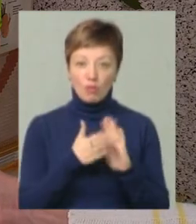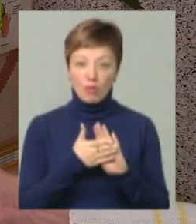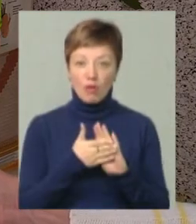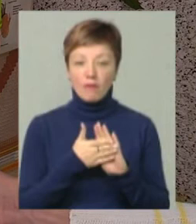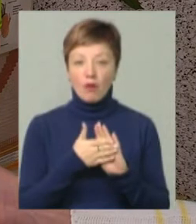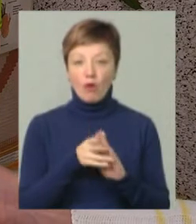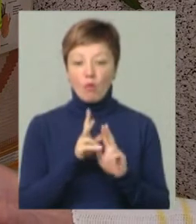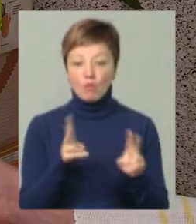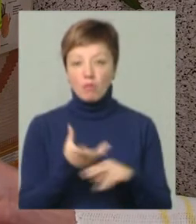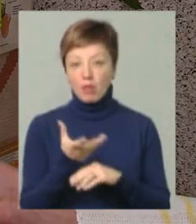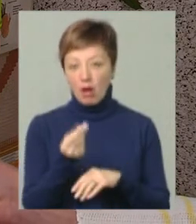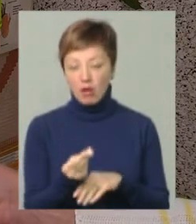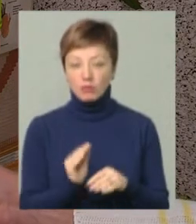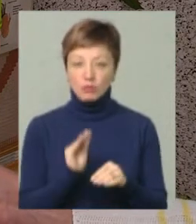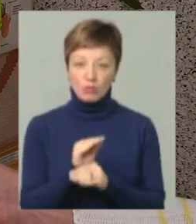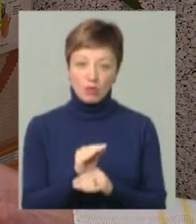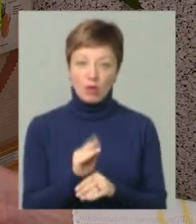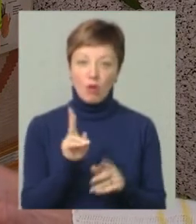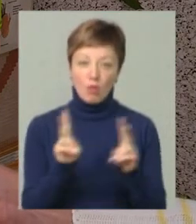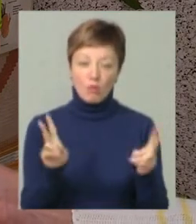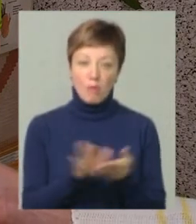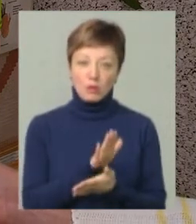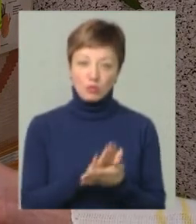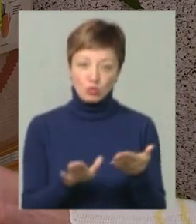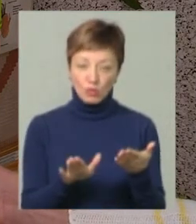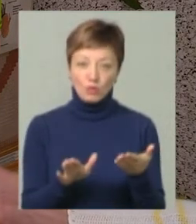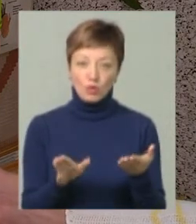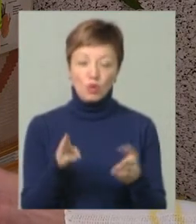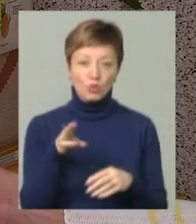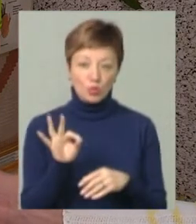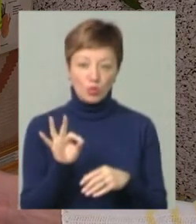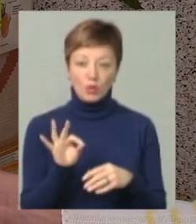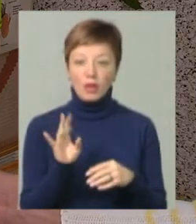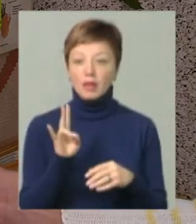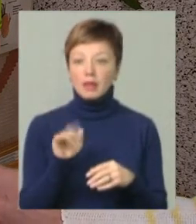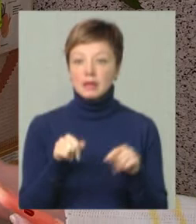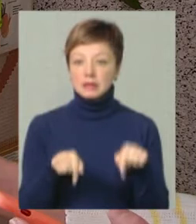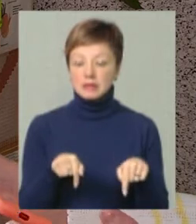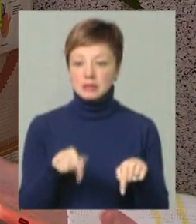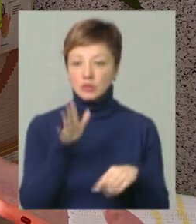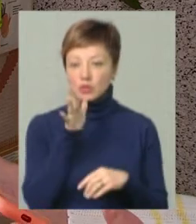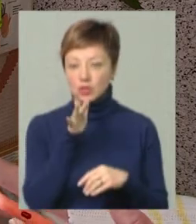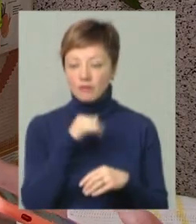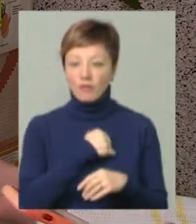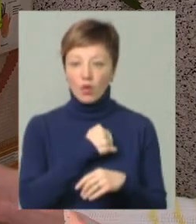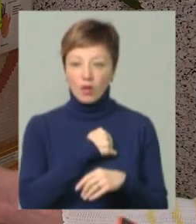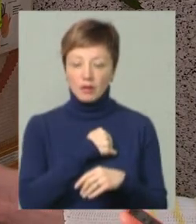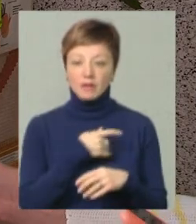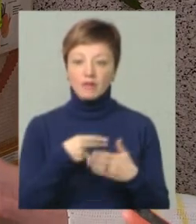кому платно, кому з доплатою, кому безкоштовно, то на час